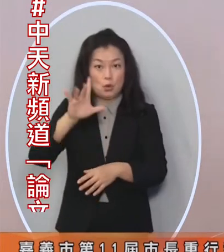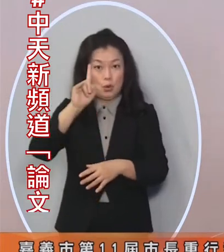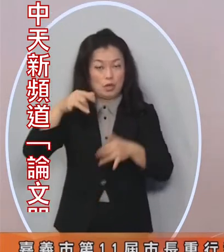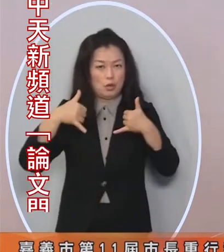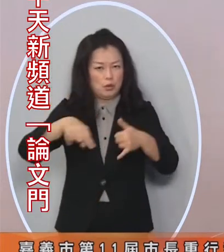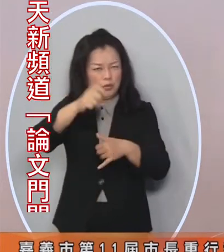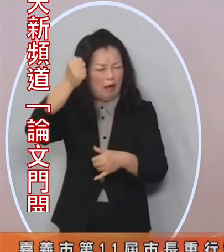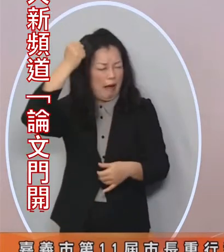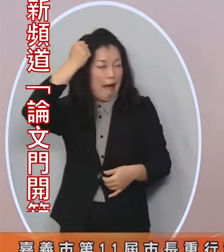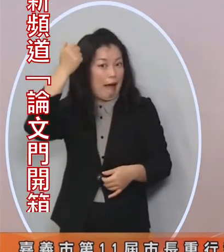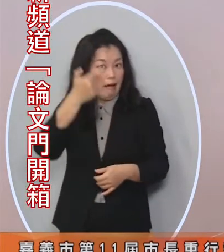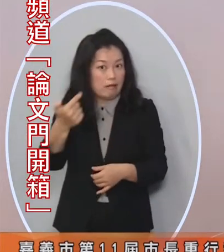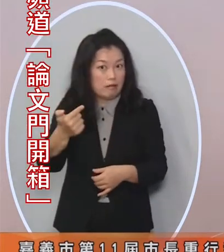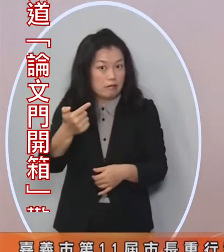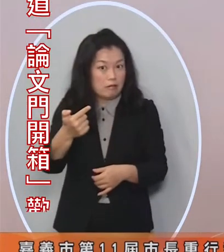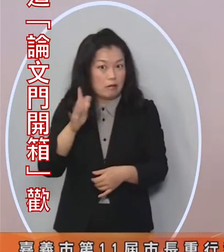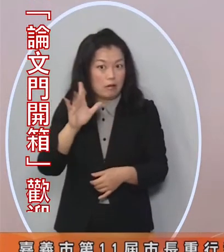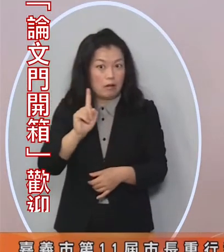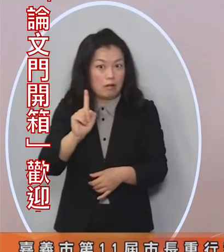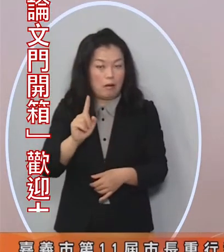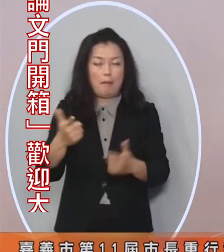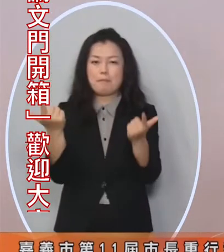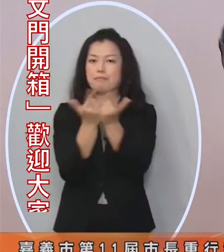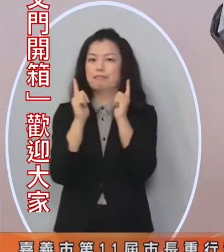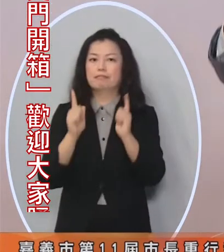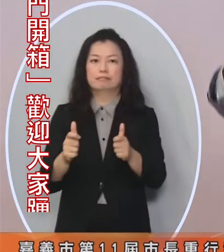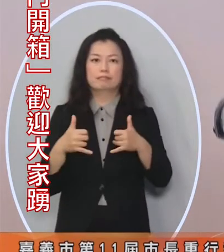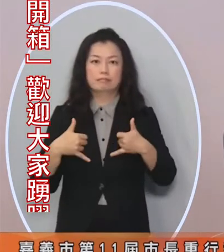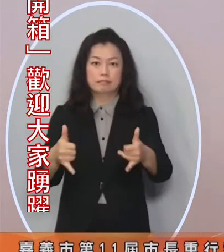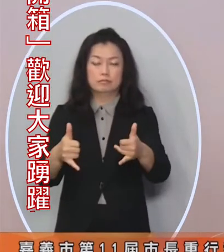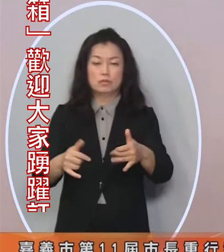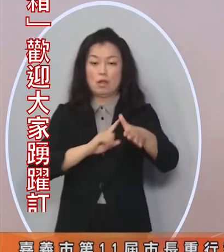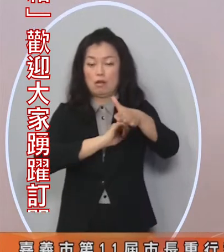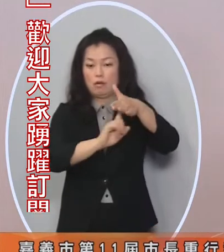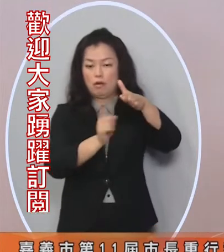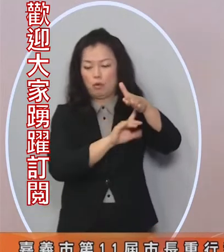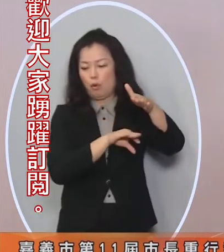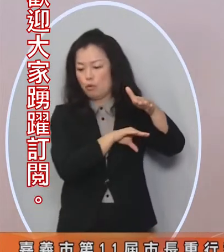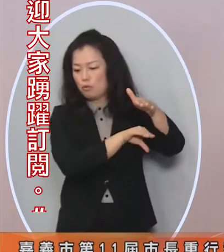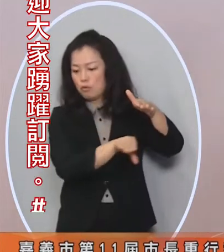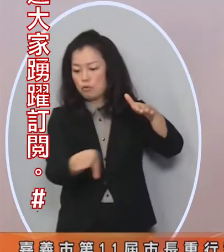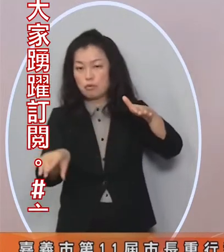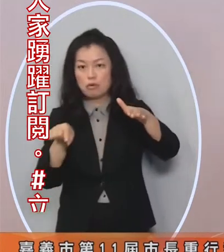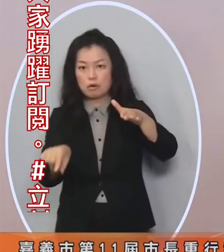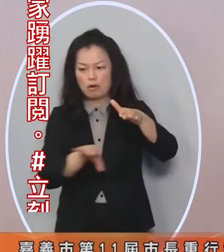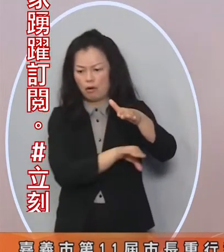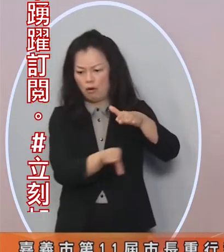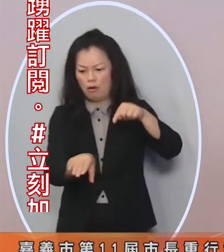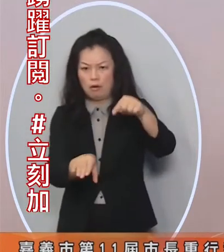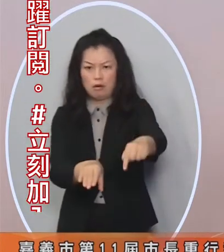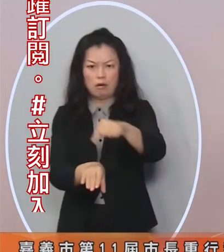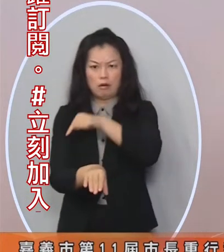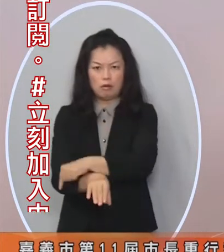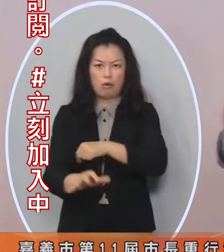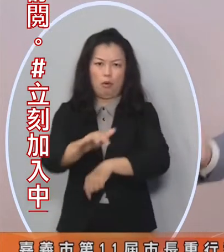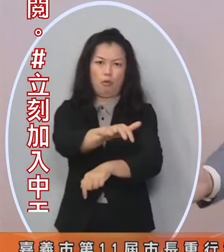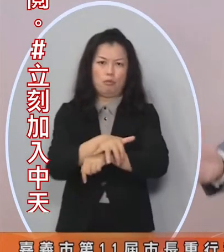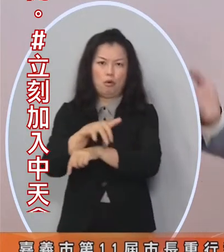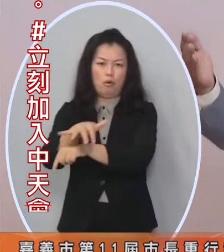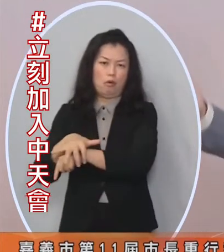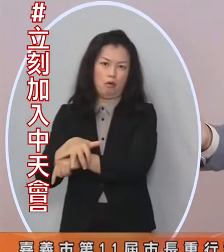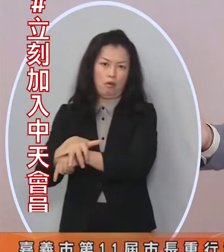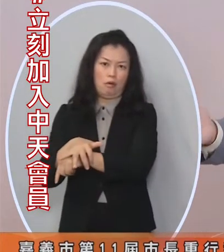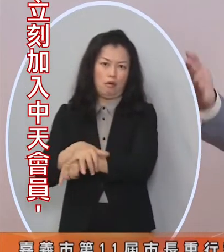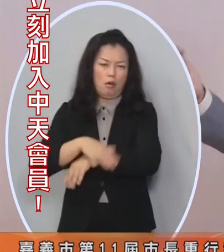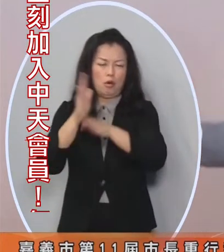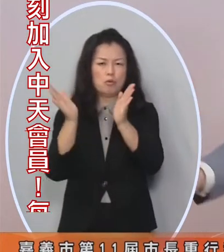是到现在都没有解决，叫做北港路。高速公路交流道下来，但是两边都是农地，没有做农用，通